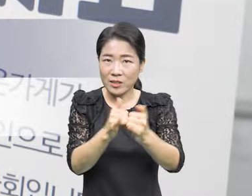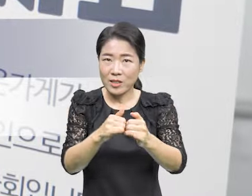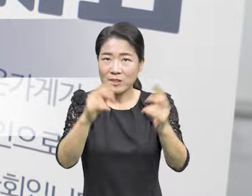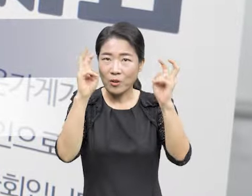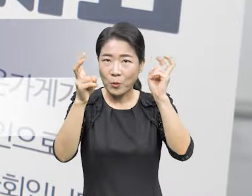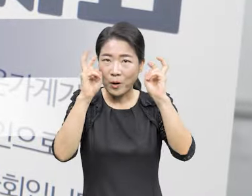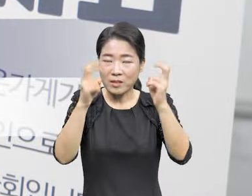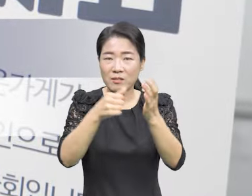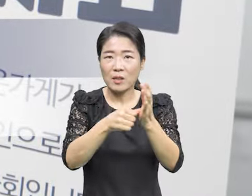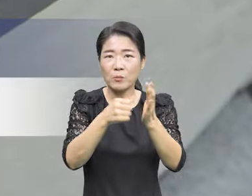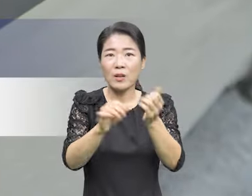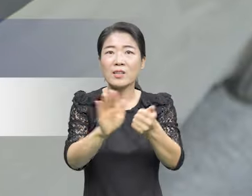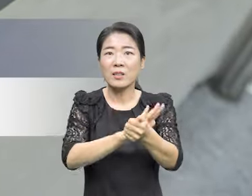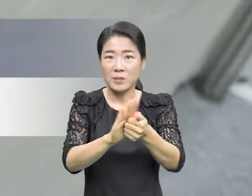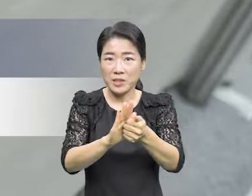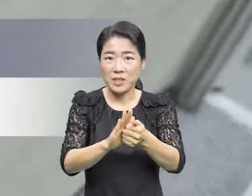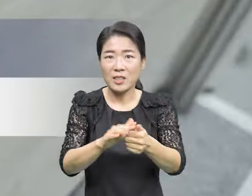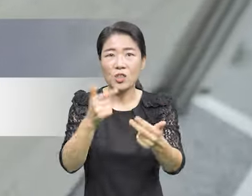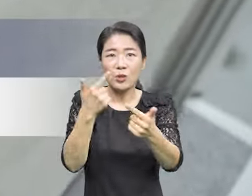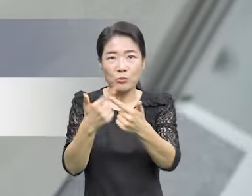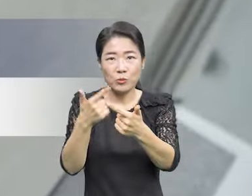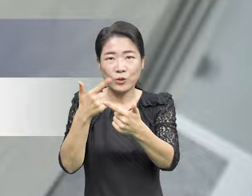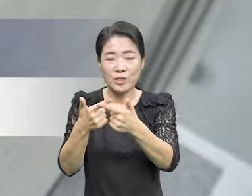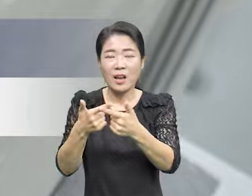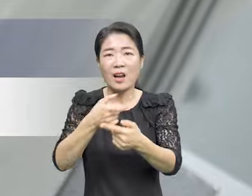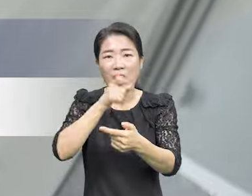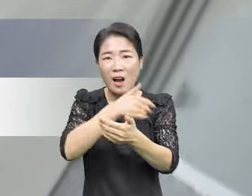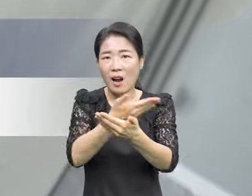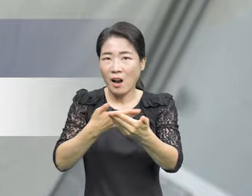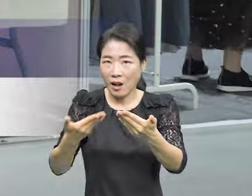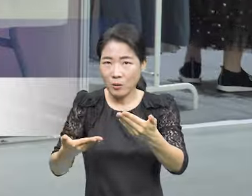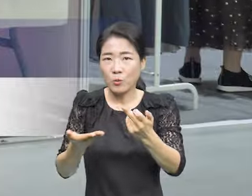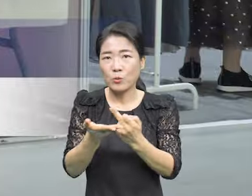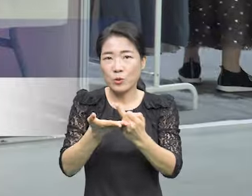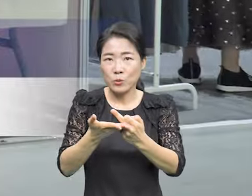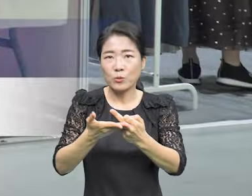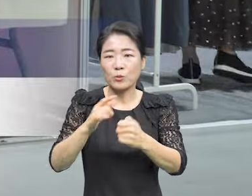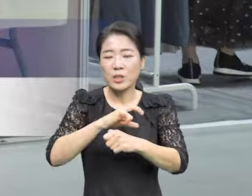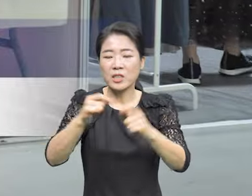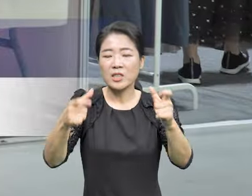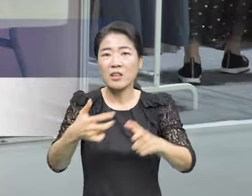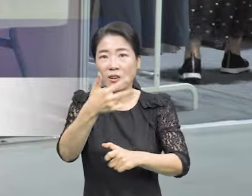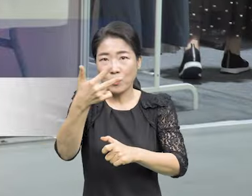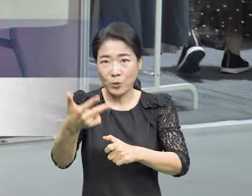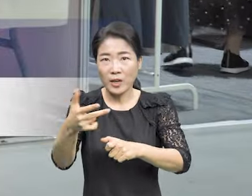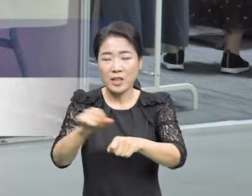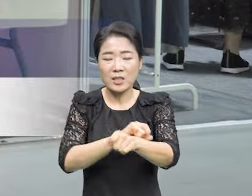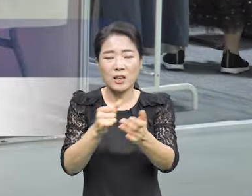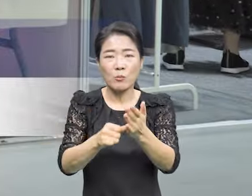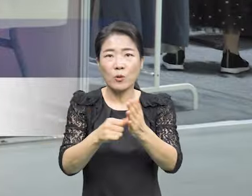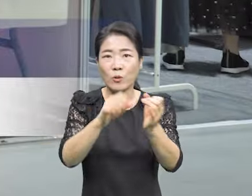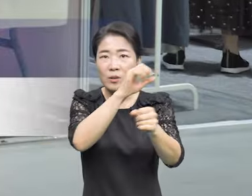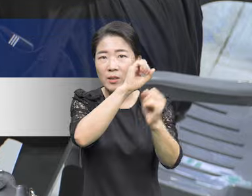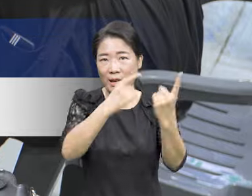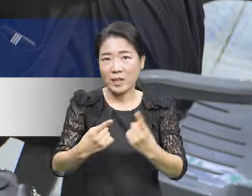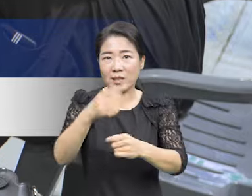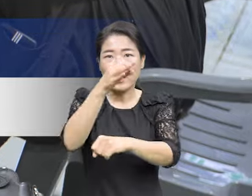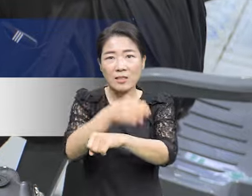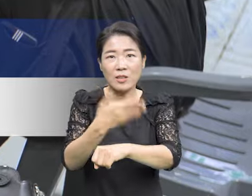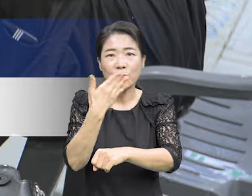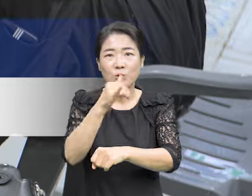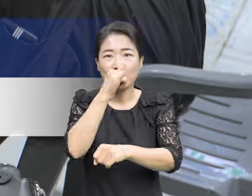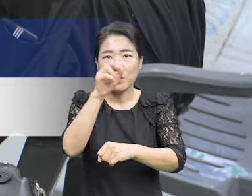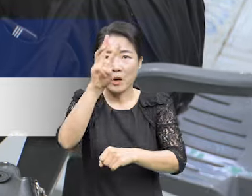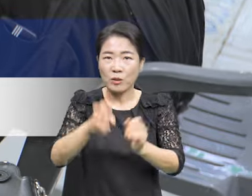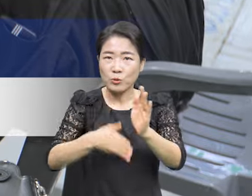상품과 서비스는 물론 부산 강원 제주 등 일곱 개 지역의 특산물을 할인된 가격에 만나 볼 수 있습니다